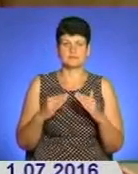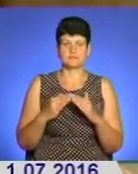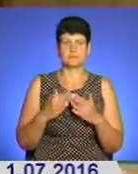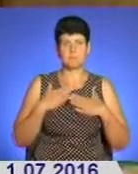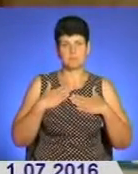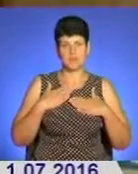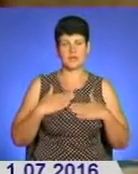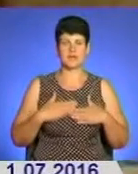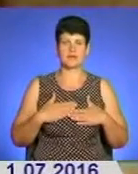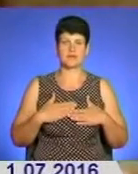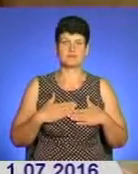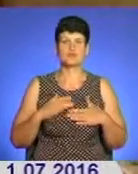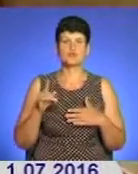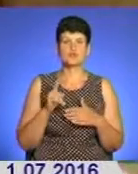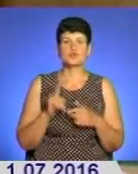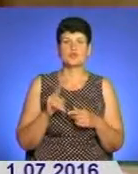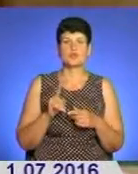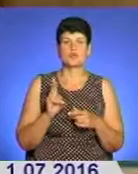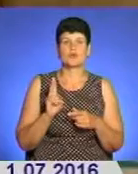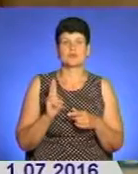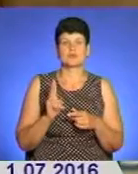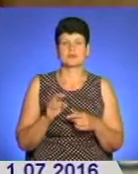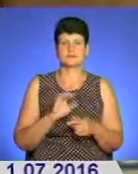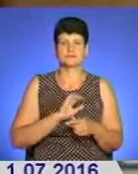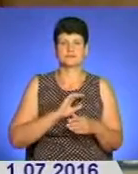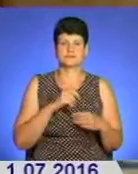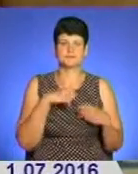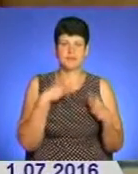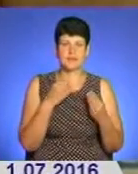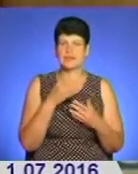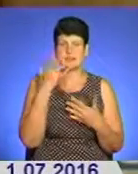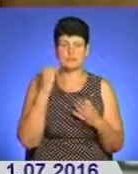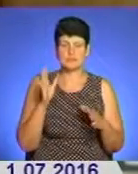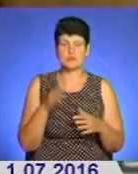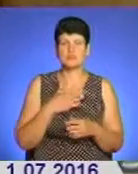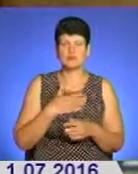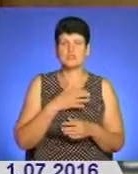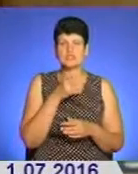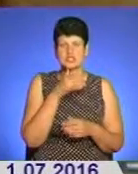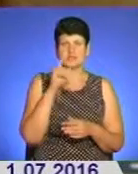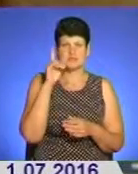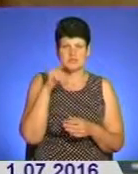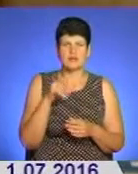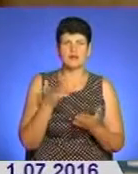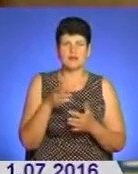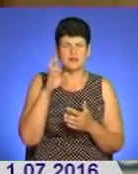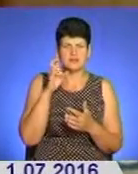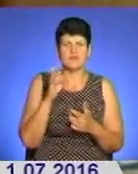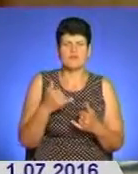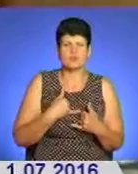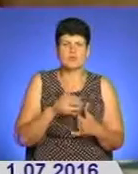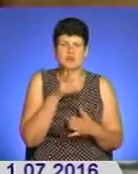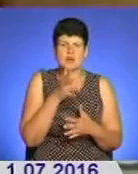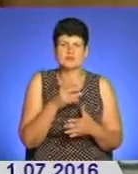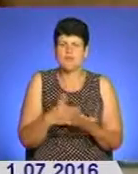приємно, що хоч тим нагородили, що не забули. Бо в наш час, ми знаєте, яка наша держава, які політики,